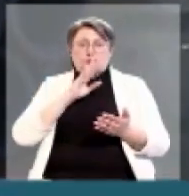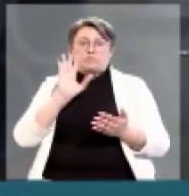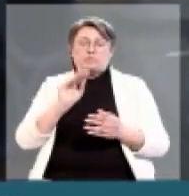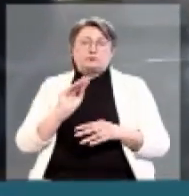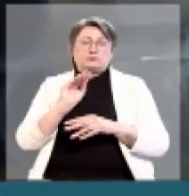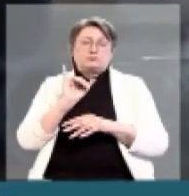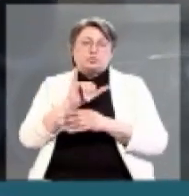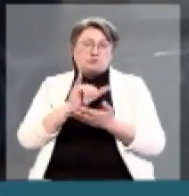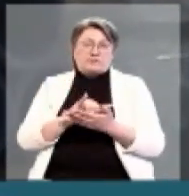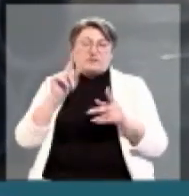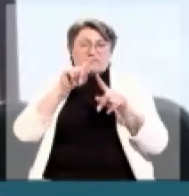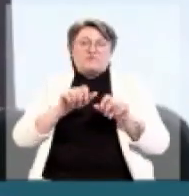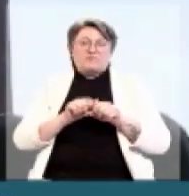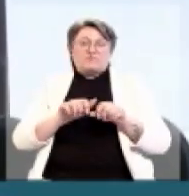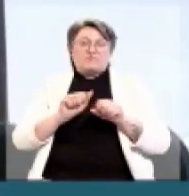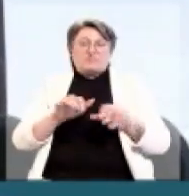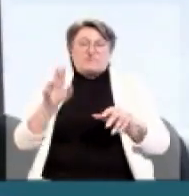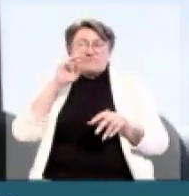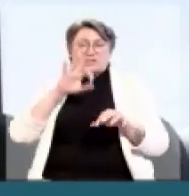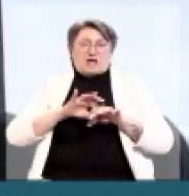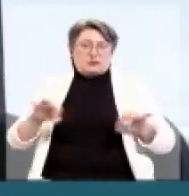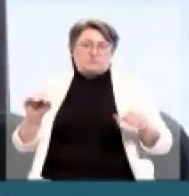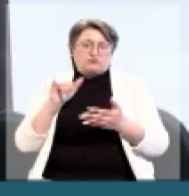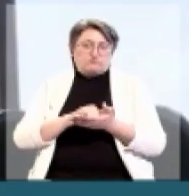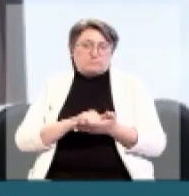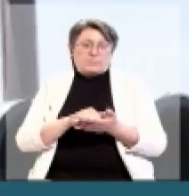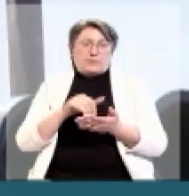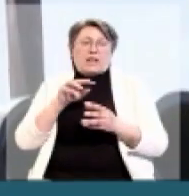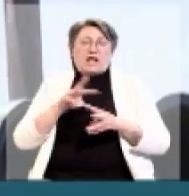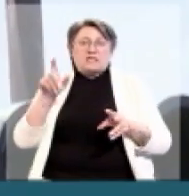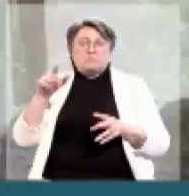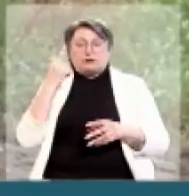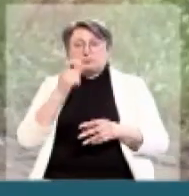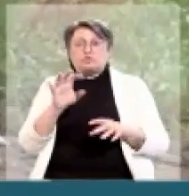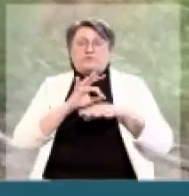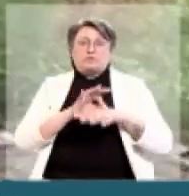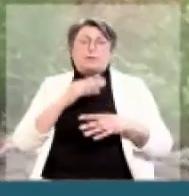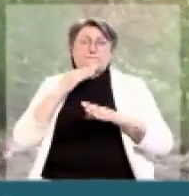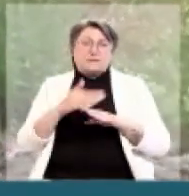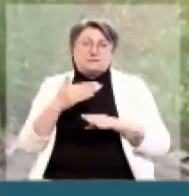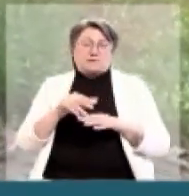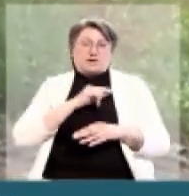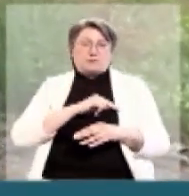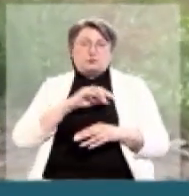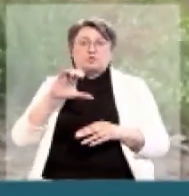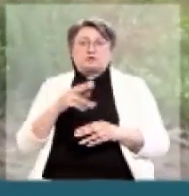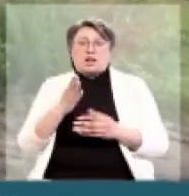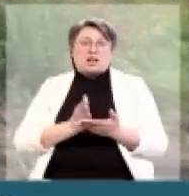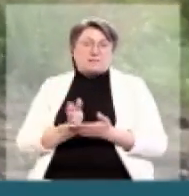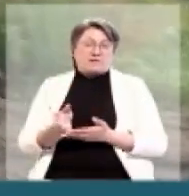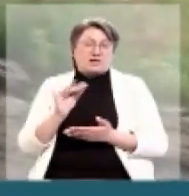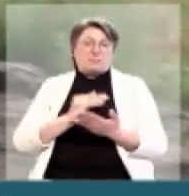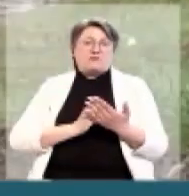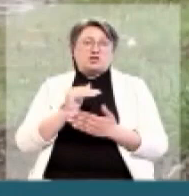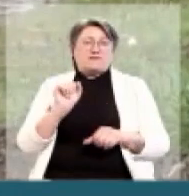асырылуда. Қарасу және Құмкешу ауылдарының су беру жүйесі қайта жаңғыртылады. Әлеуметтік сала халықтың әлеуетін арттыру бойынша жүйелі